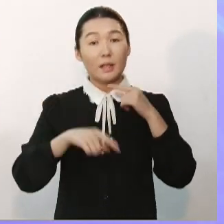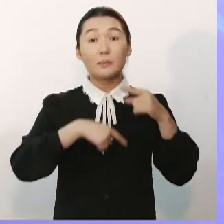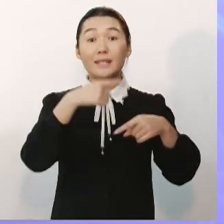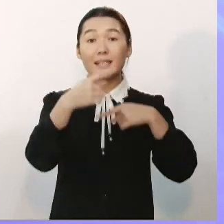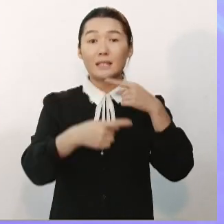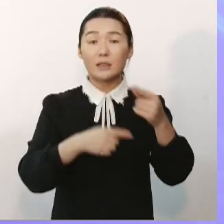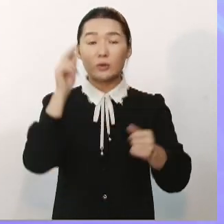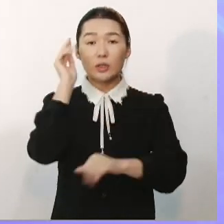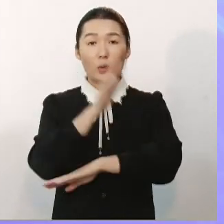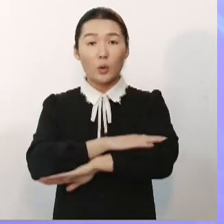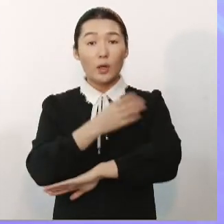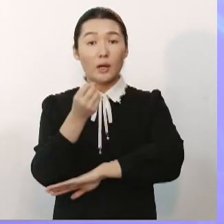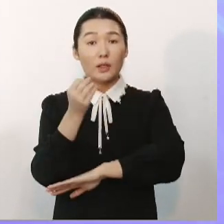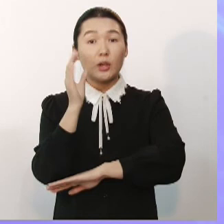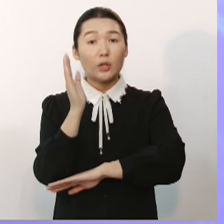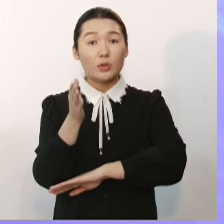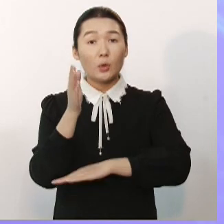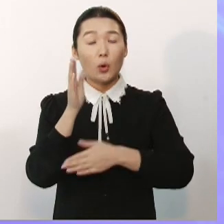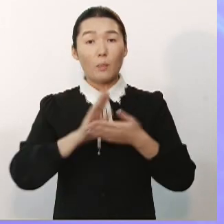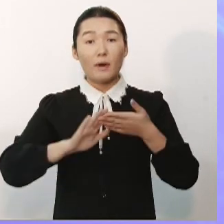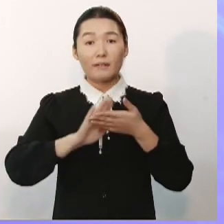уроках еще повторим эту тему.